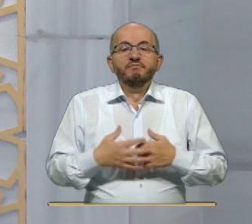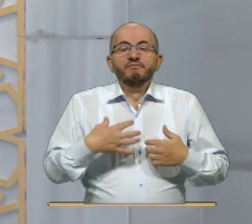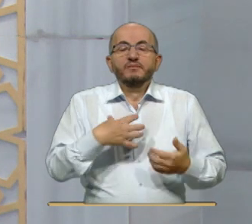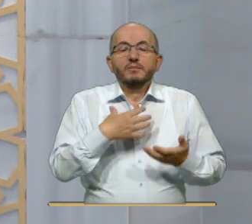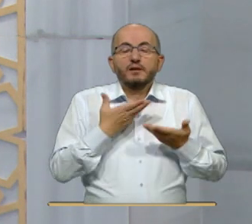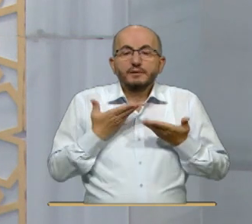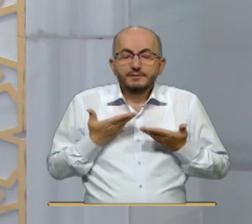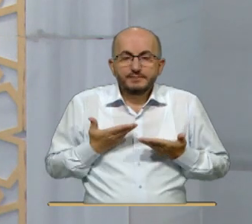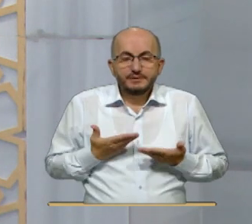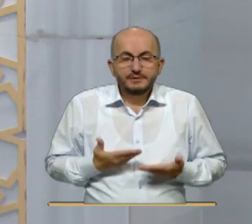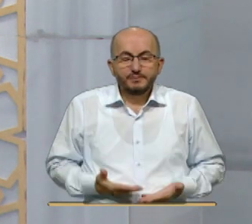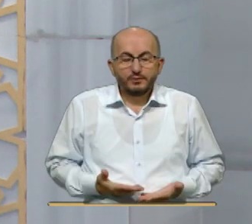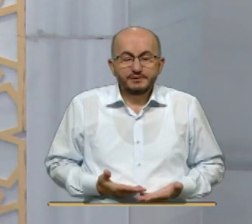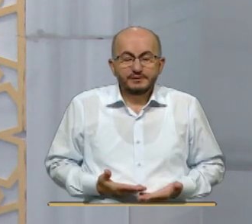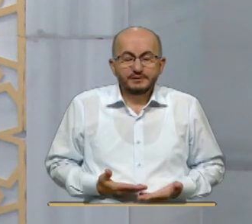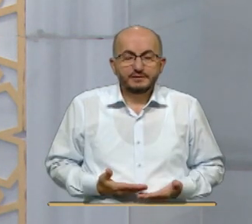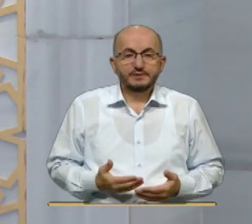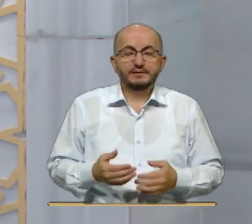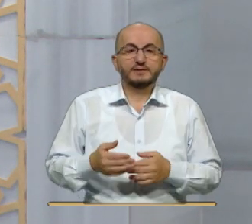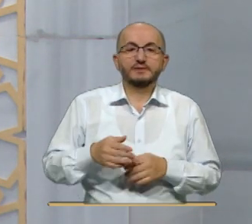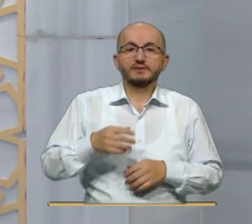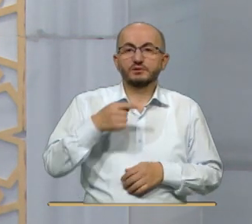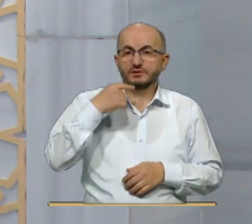Benimsediğiniz, kabul ettiğiniz,